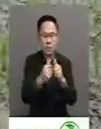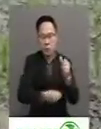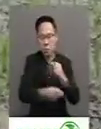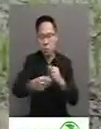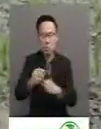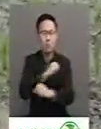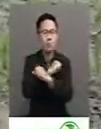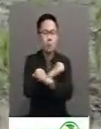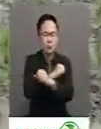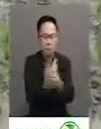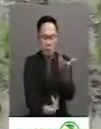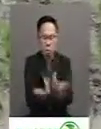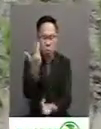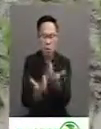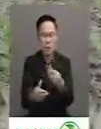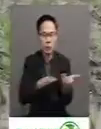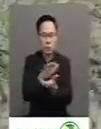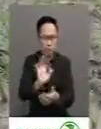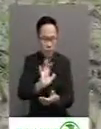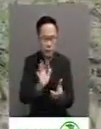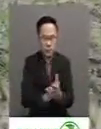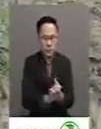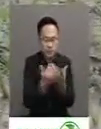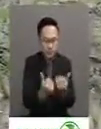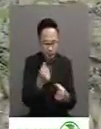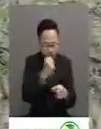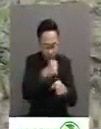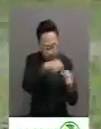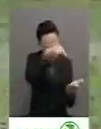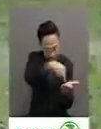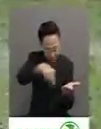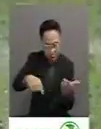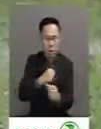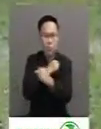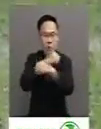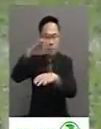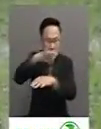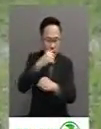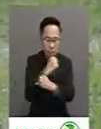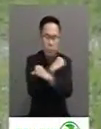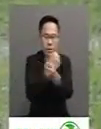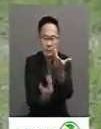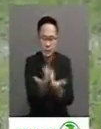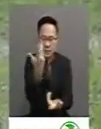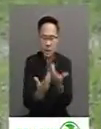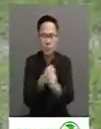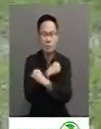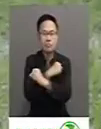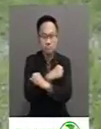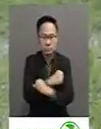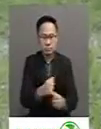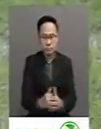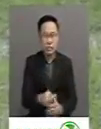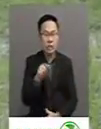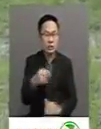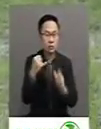ช่วยลดค่าใช้จ่ายนะครับในการกำจัดวัชพืชแล้วก็แมลงศัตรูพืชด้วยนะครับไม่ให้มารบกวนข้าวบนแปลงนาครับ ค่ะนี่เป็นชาวนา